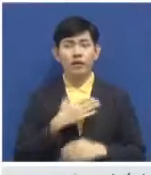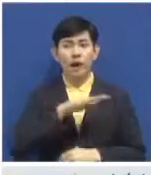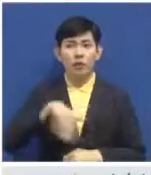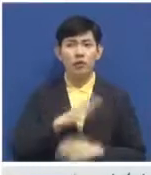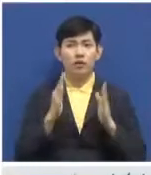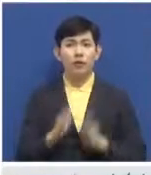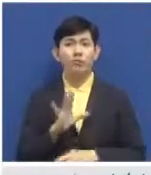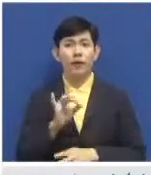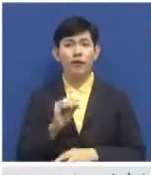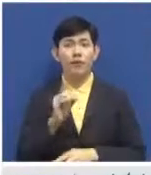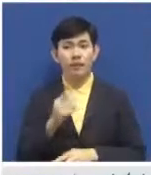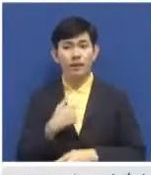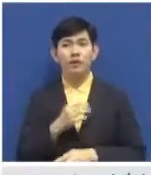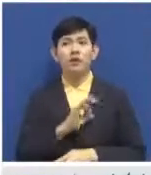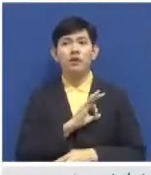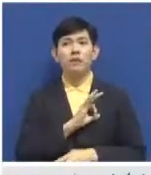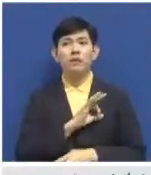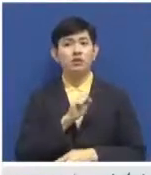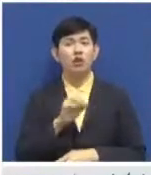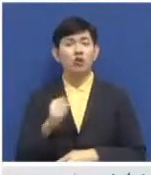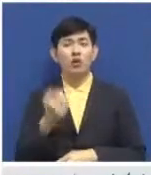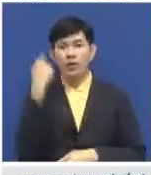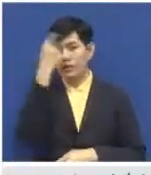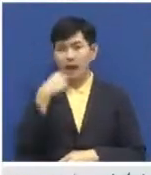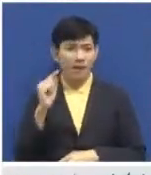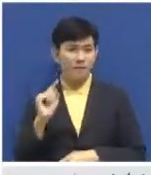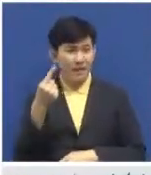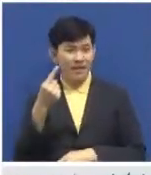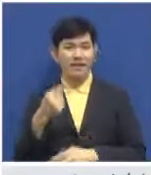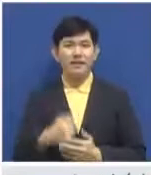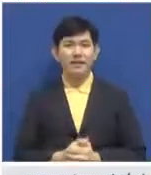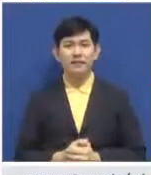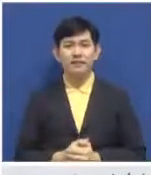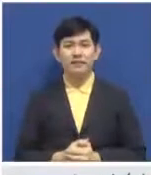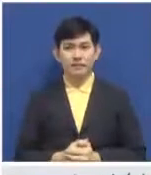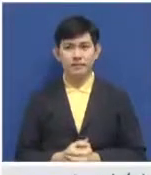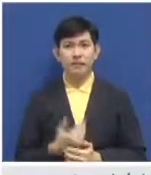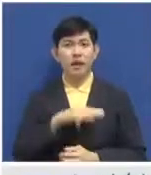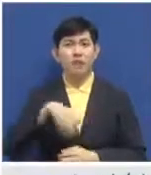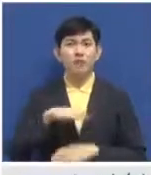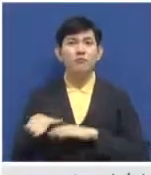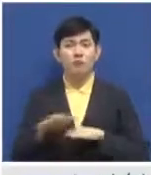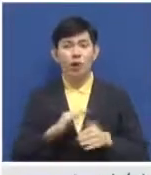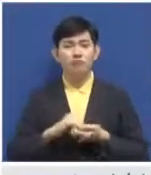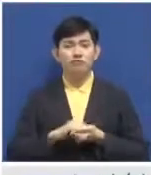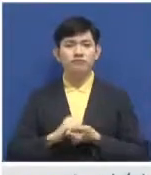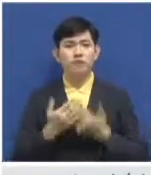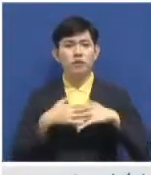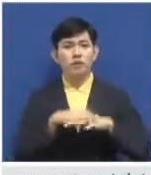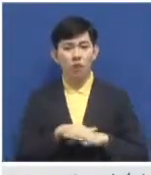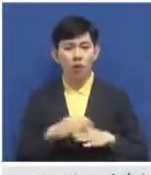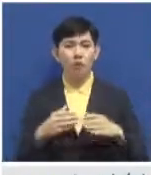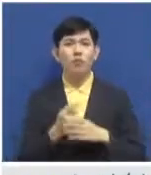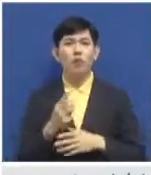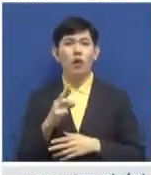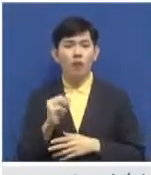81คนเป็นส.ส.หน้าใหม่ทั้งหมดครับเป็นส.ส.หน้าใหม่ทั้งหมด และพร้อมที่จะให้ความร่วมมือกับคณะรัฐมนตรีกับ